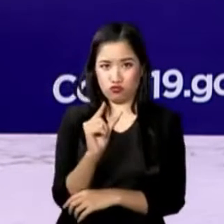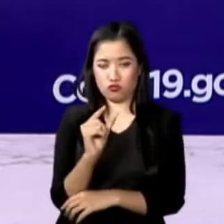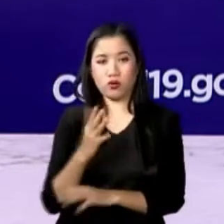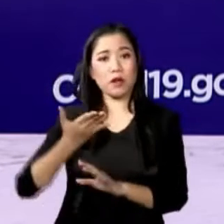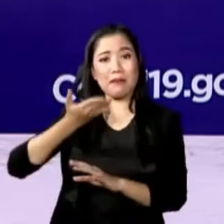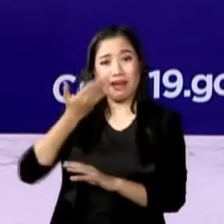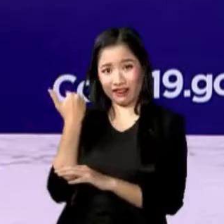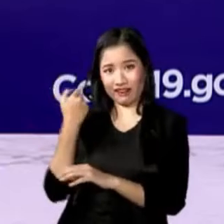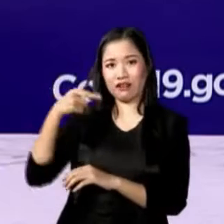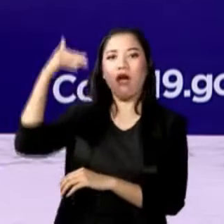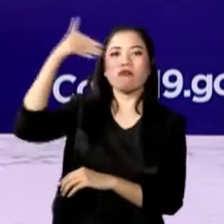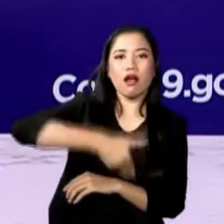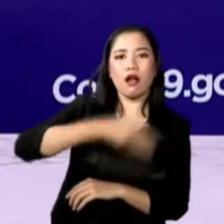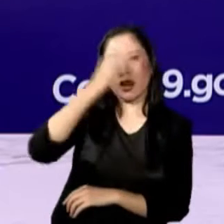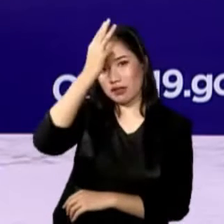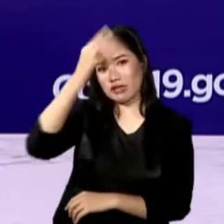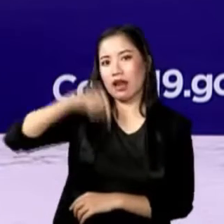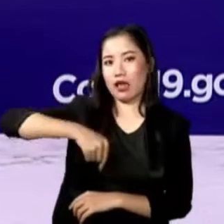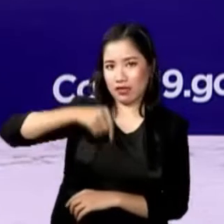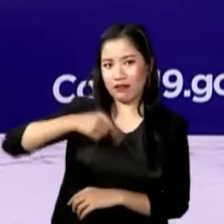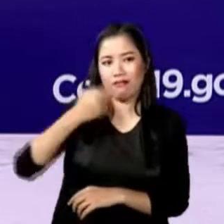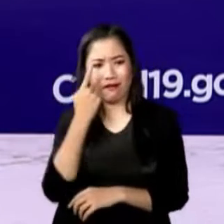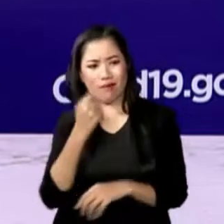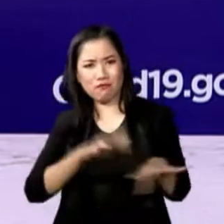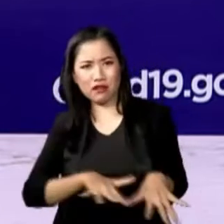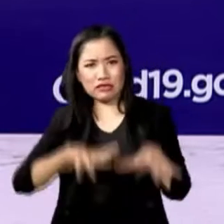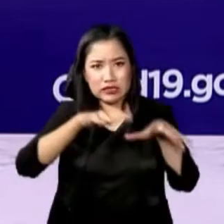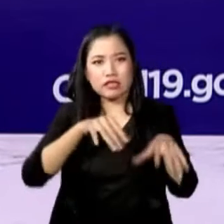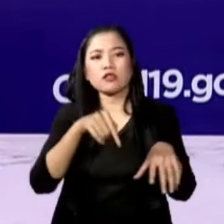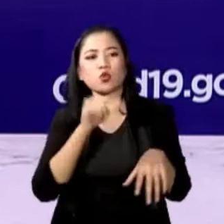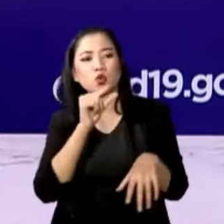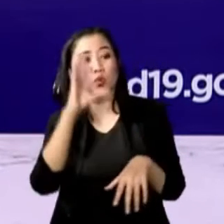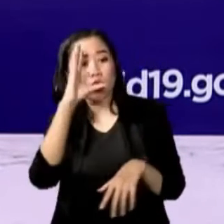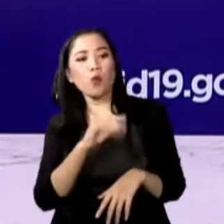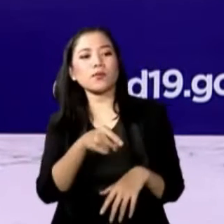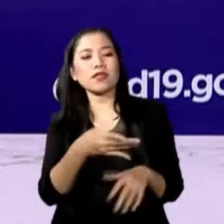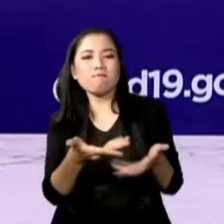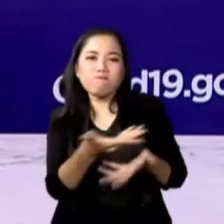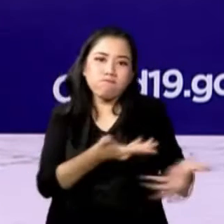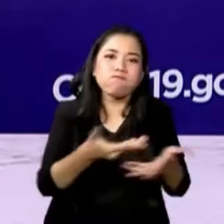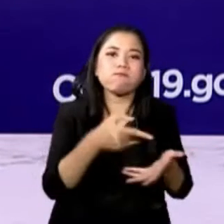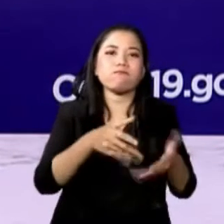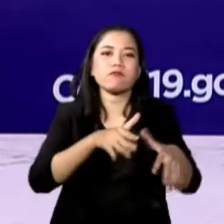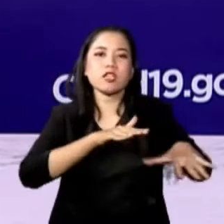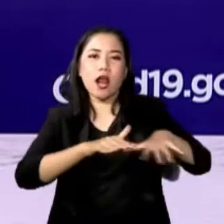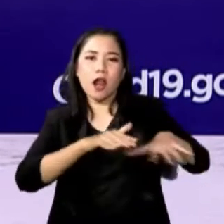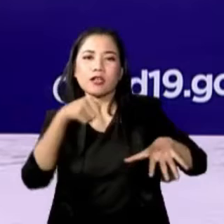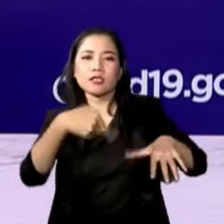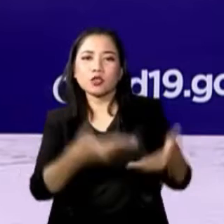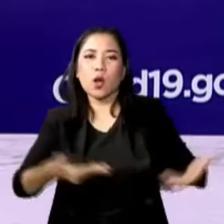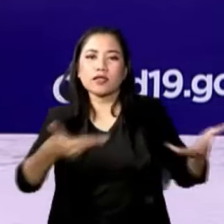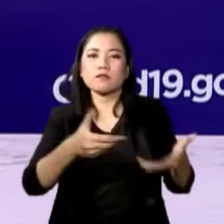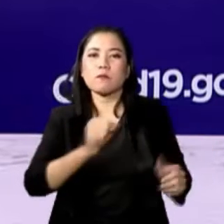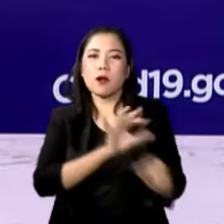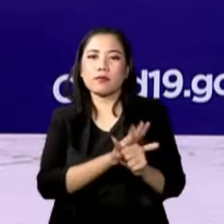lokasi banjir di Kalimantan Selatan, guna memastikan penanganan bencana di tengah pandemi berjalan secara